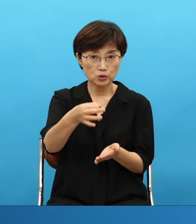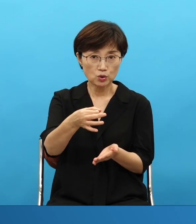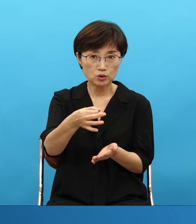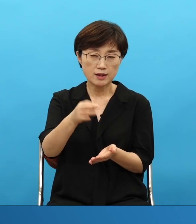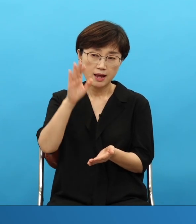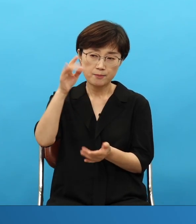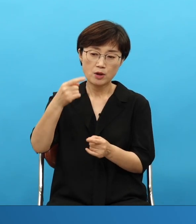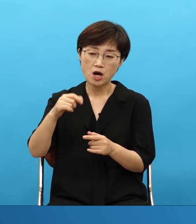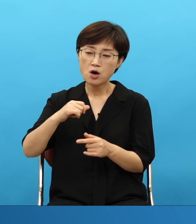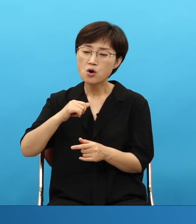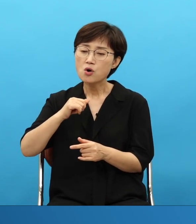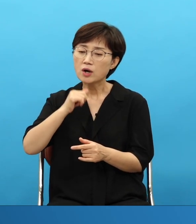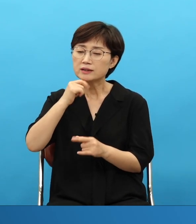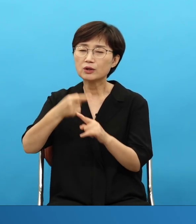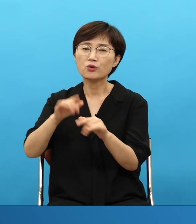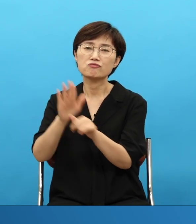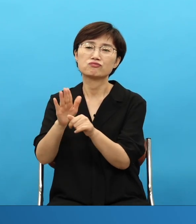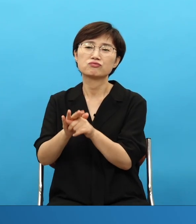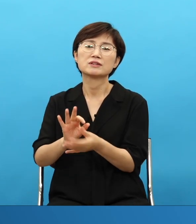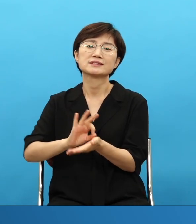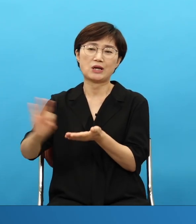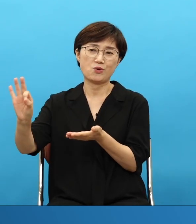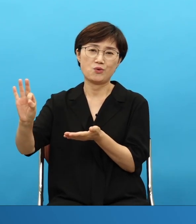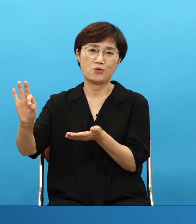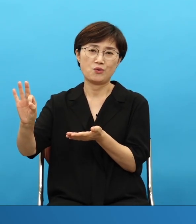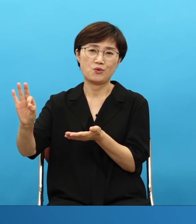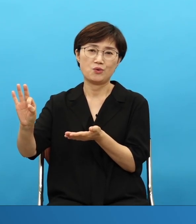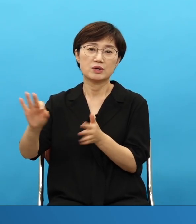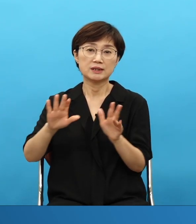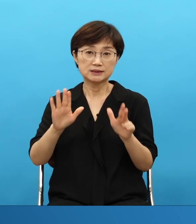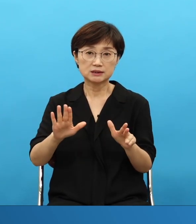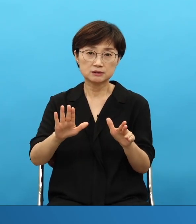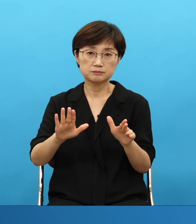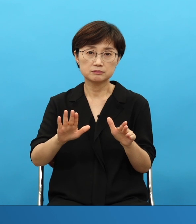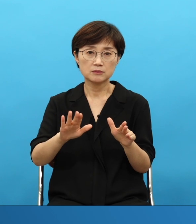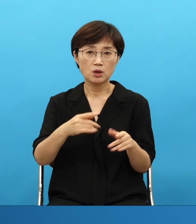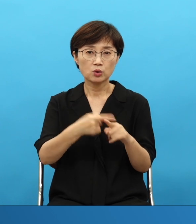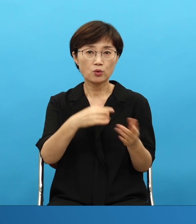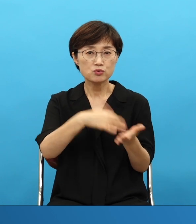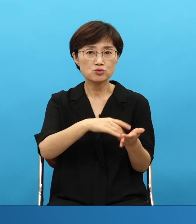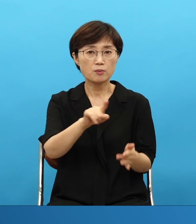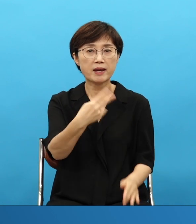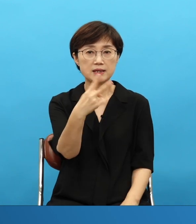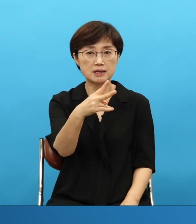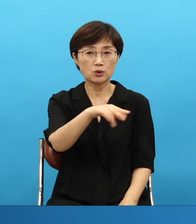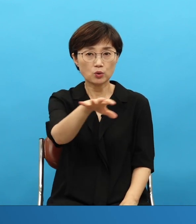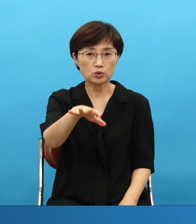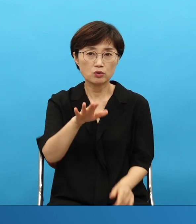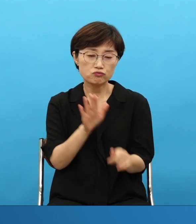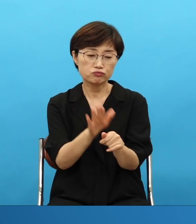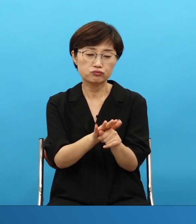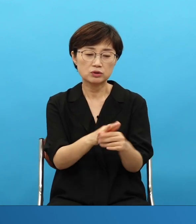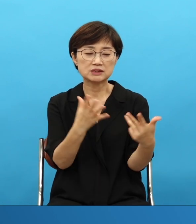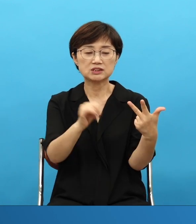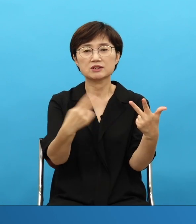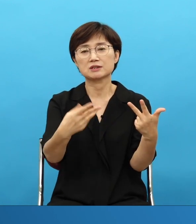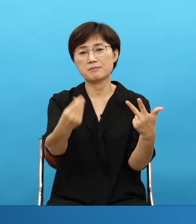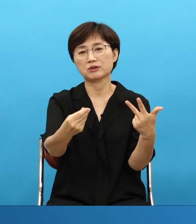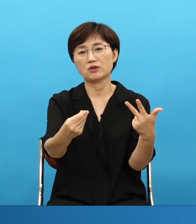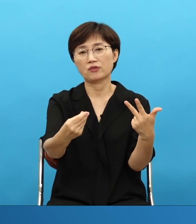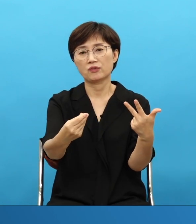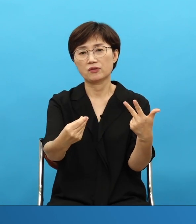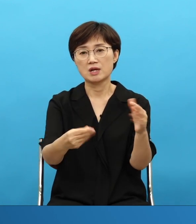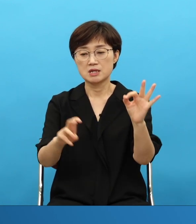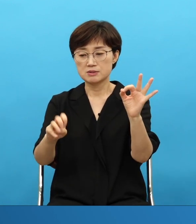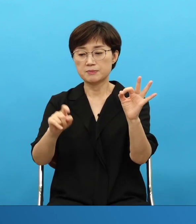후원에 사용되며 현재 102개 미래교회에 연 7억 2천여만 원을 후원하고 있습니다. 오는 10월 31일까지